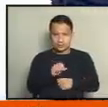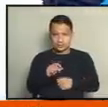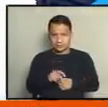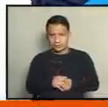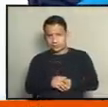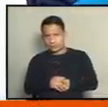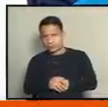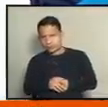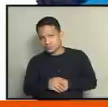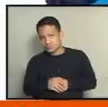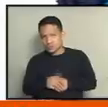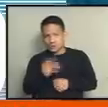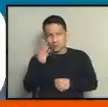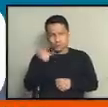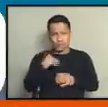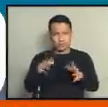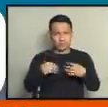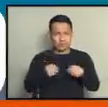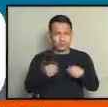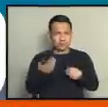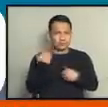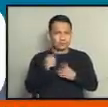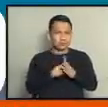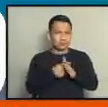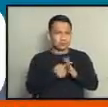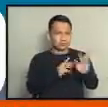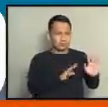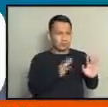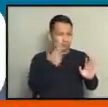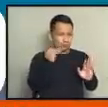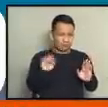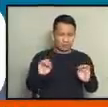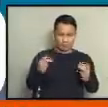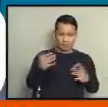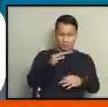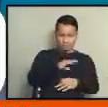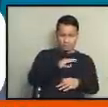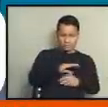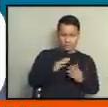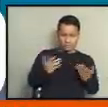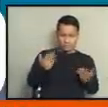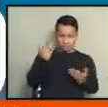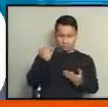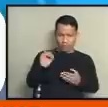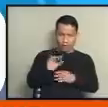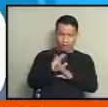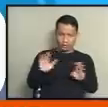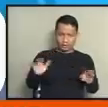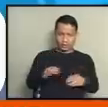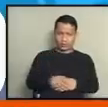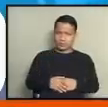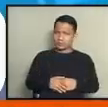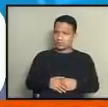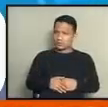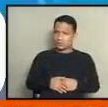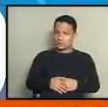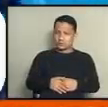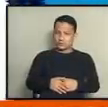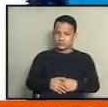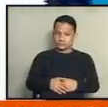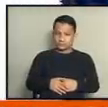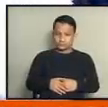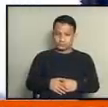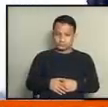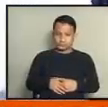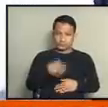Oh. Ba't kayo pumapayag? Hindi kayo pumalag ng umpisa pa lang na, oy, sandali lang, ba't wala kaming benefits? Hindi man kami hinanuan, Sir. Yung nga rin, isa pa